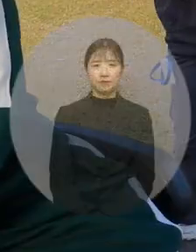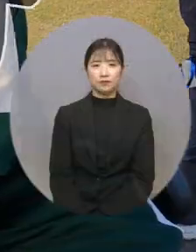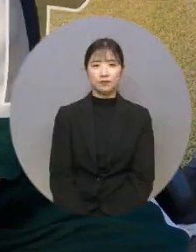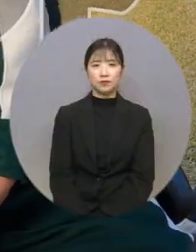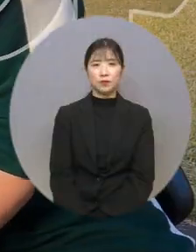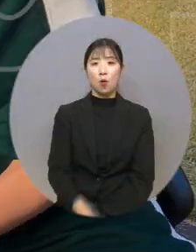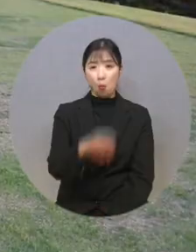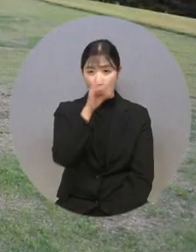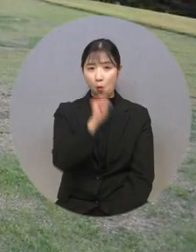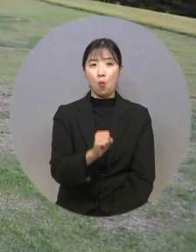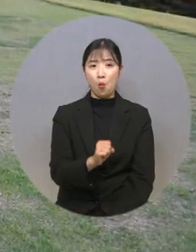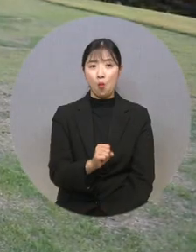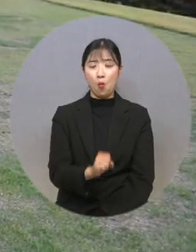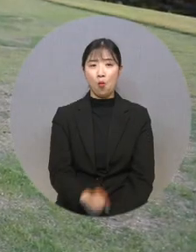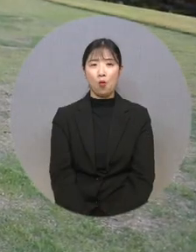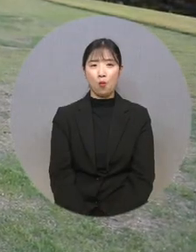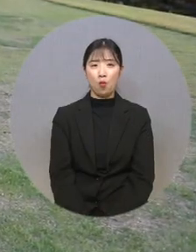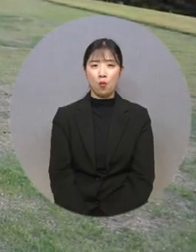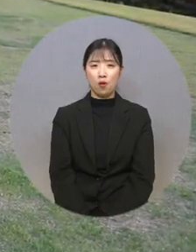샷! 와!